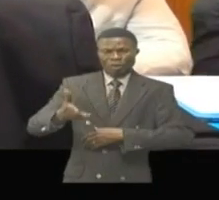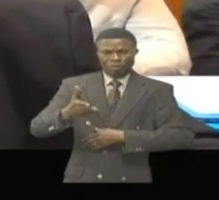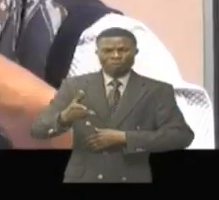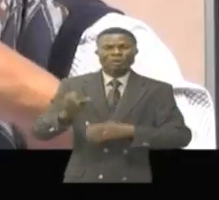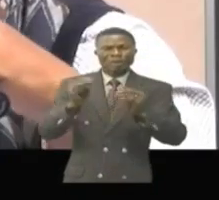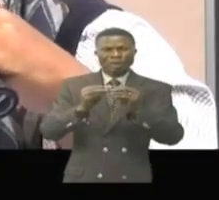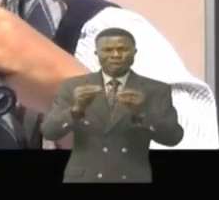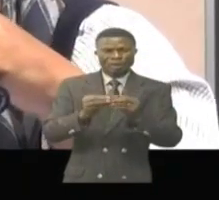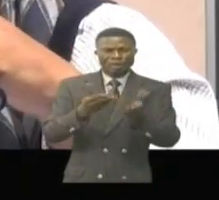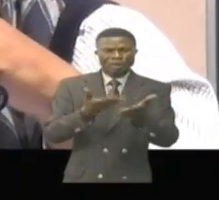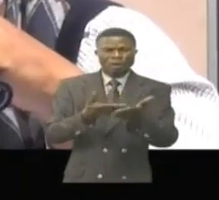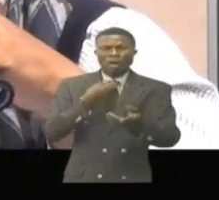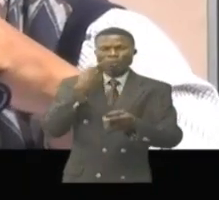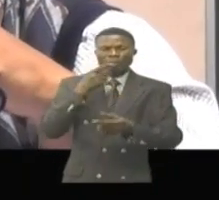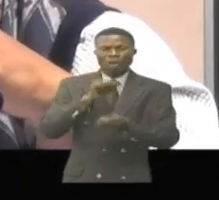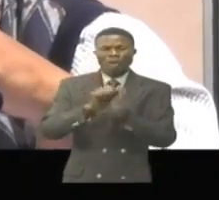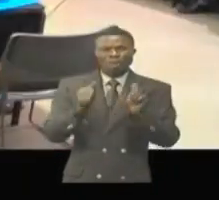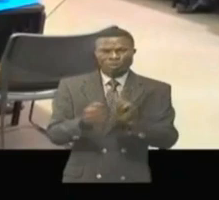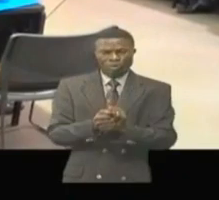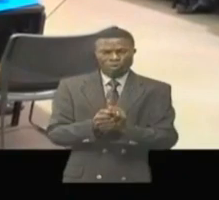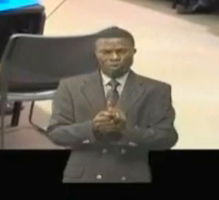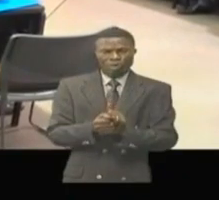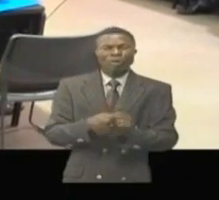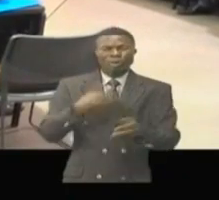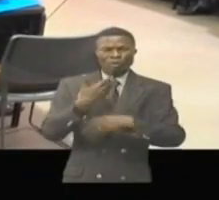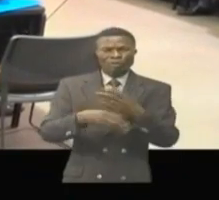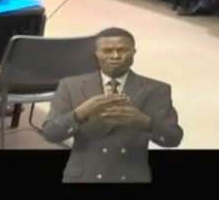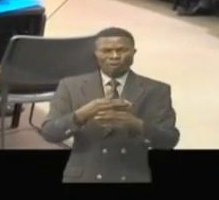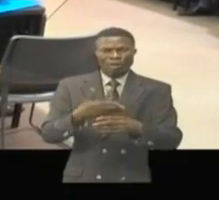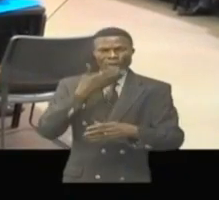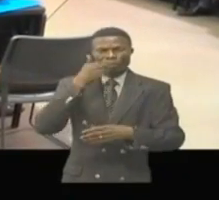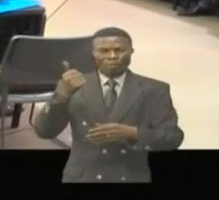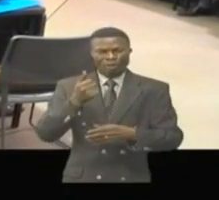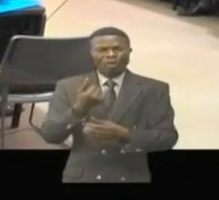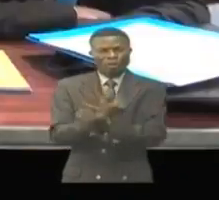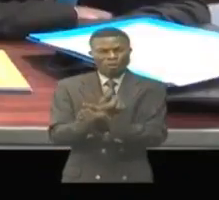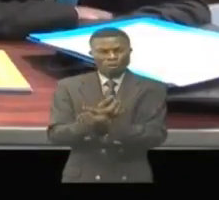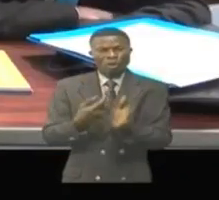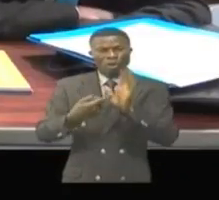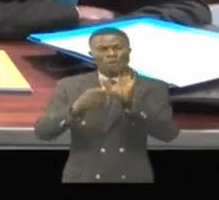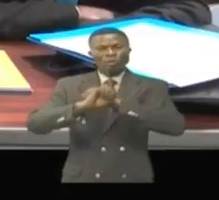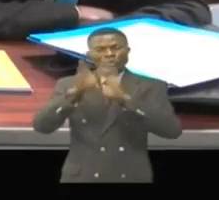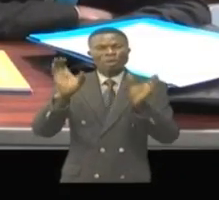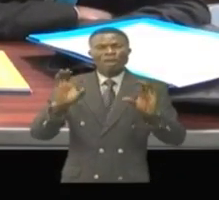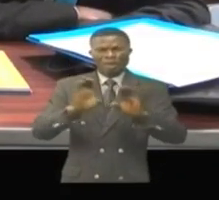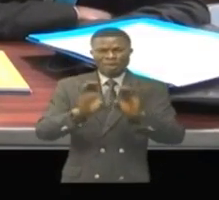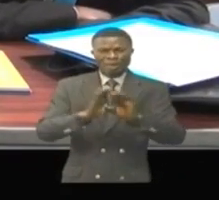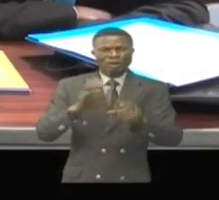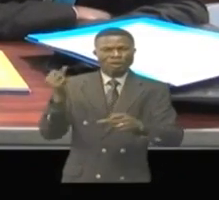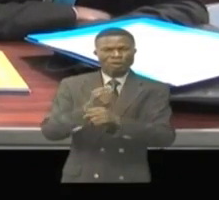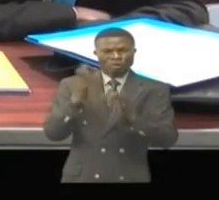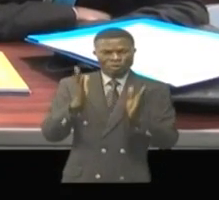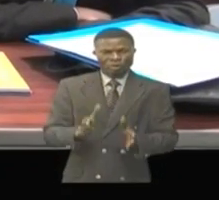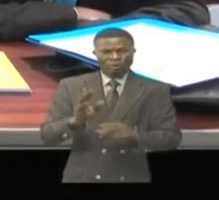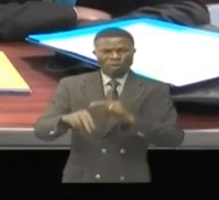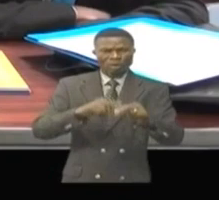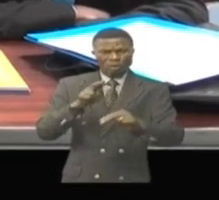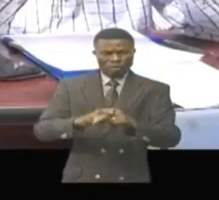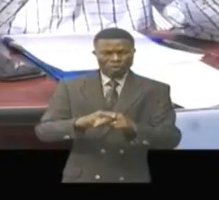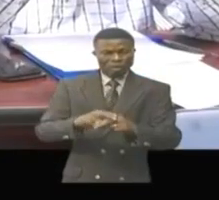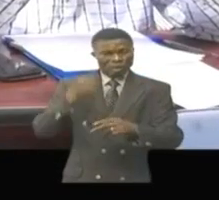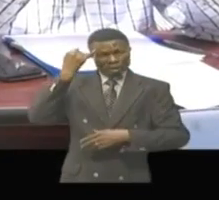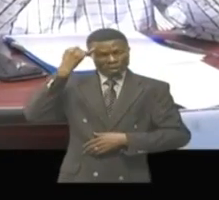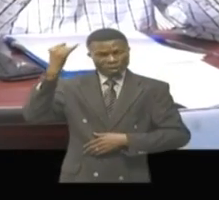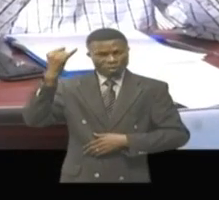va aussi lever les options pour assurer une meilleure lisibilité des certifications professionnelles nationales dans le souci de